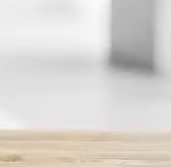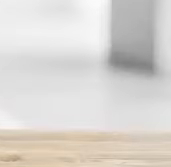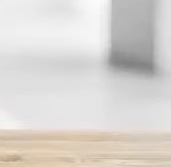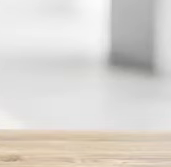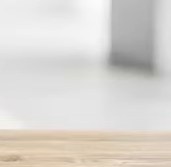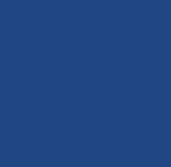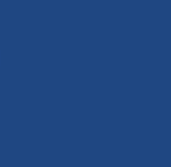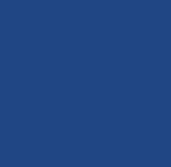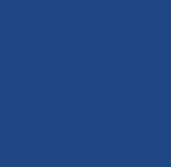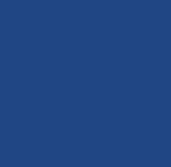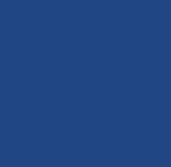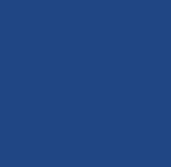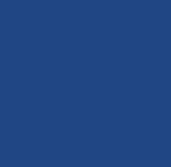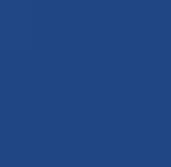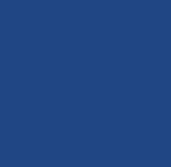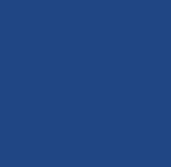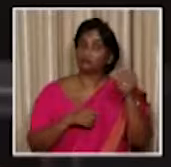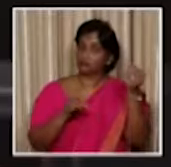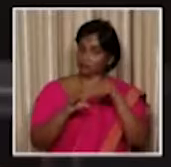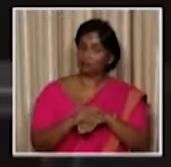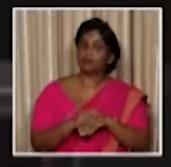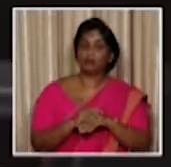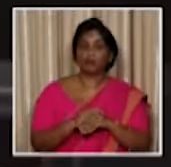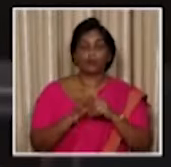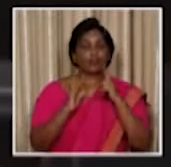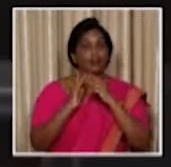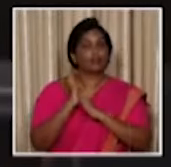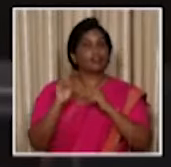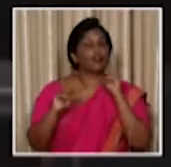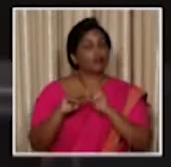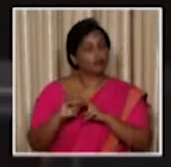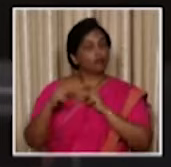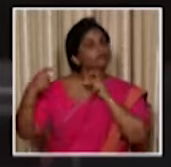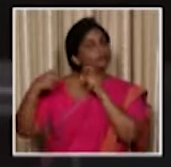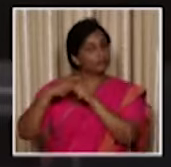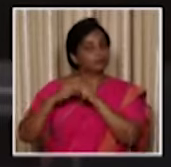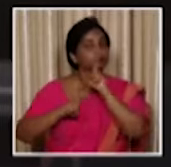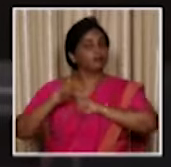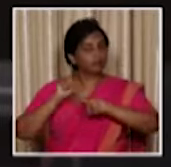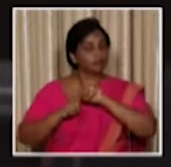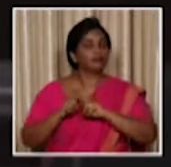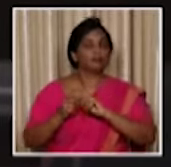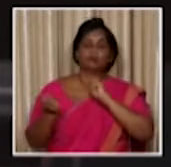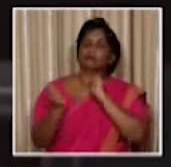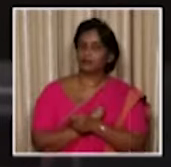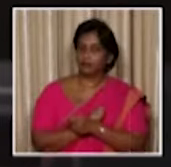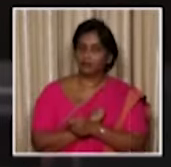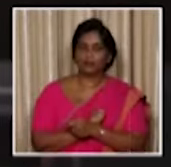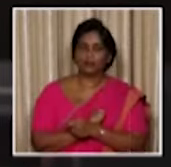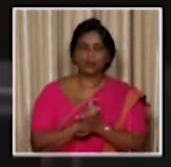paint Nippon paint the coatings expert මේක IMF එකම කතා කරලා මේක ප්‍රතිව්‍යුහගත